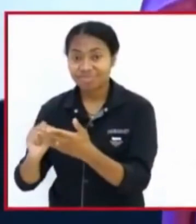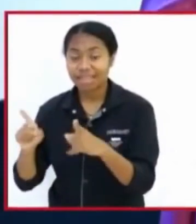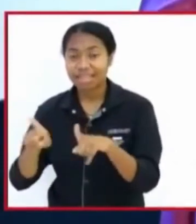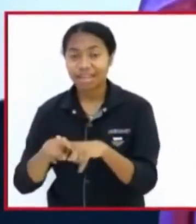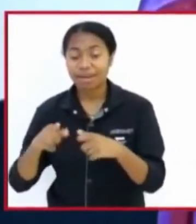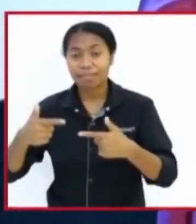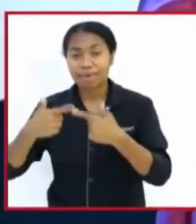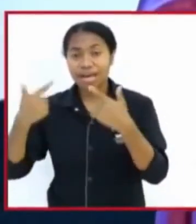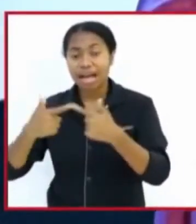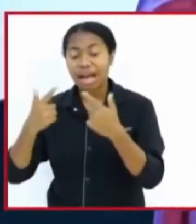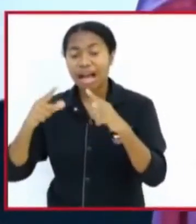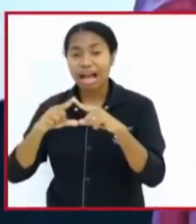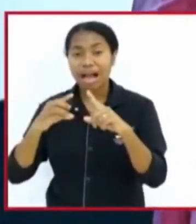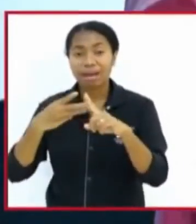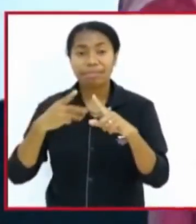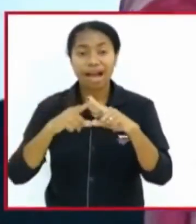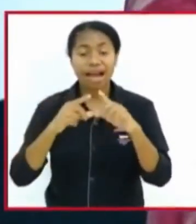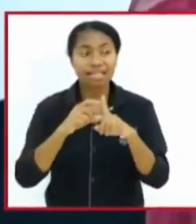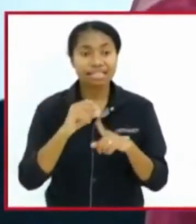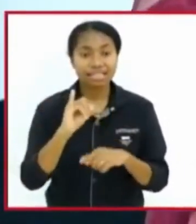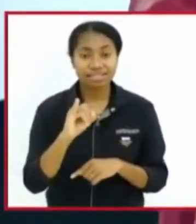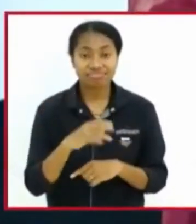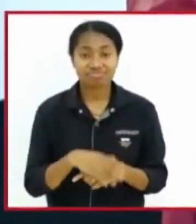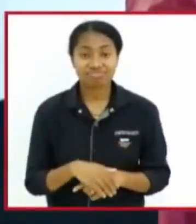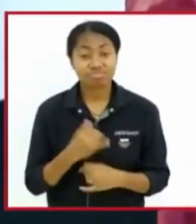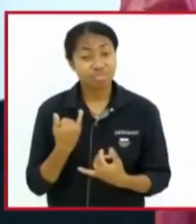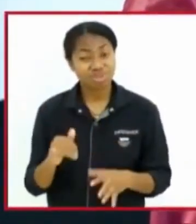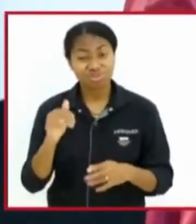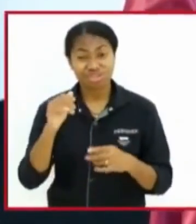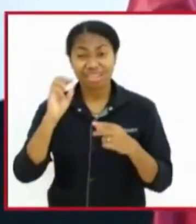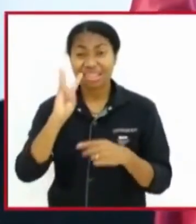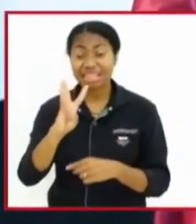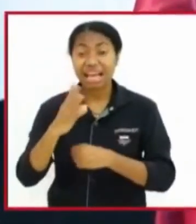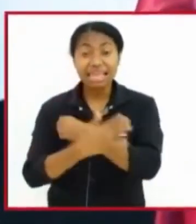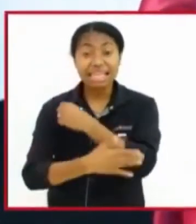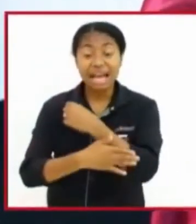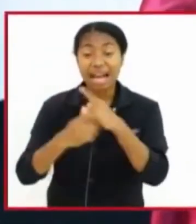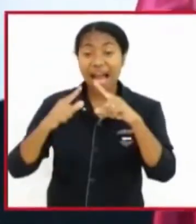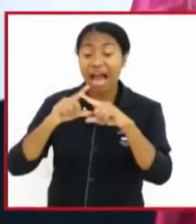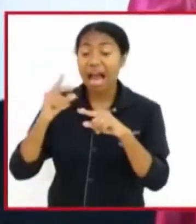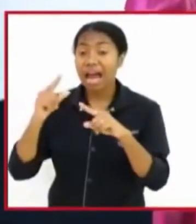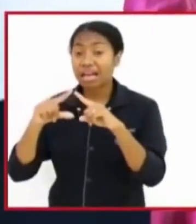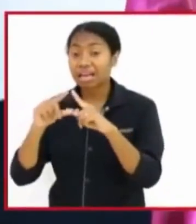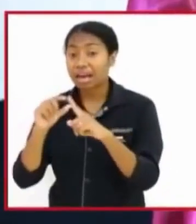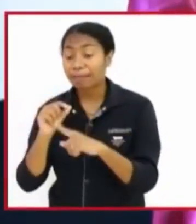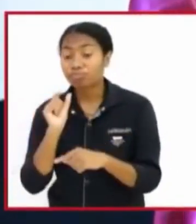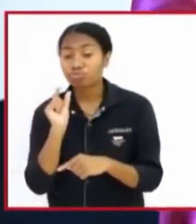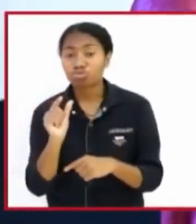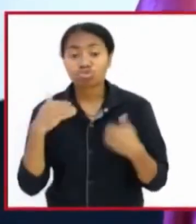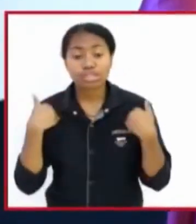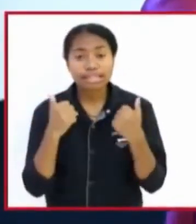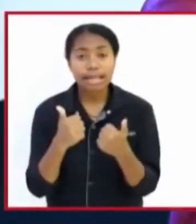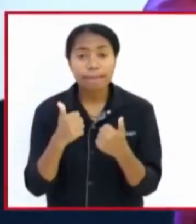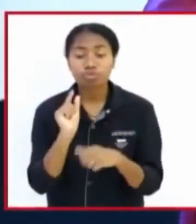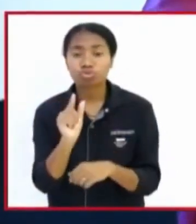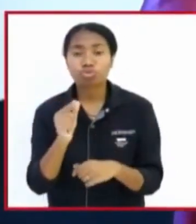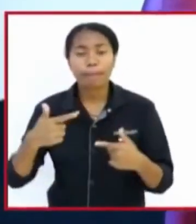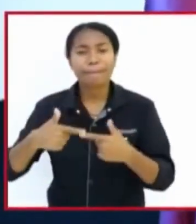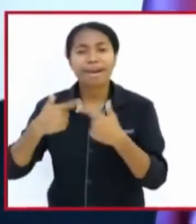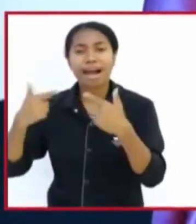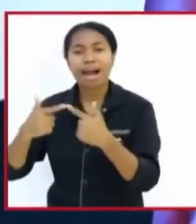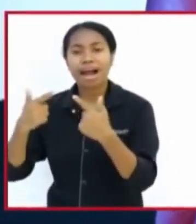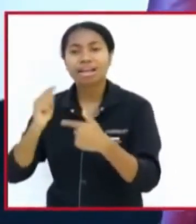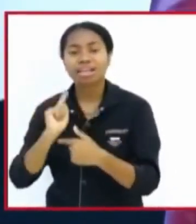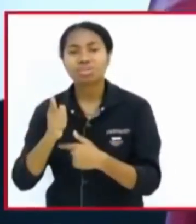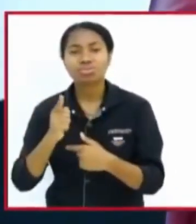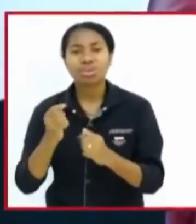perang Abadi begitu Tiga Negara Arab ini siap mau perang dengan Israel lagi disambut dan